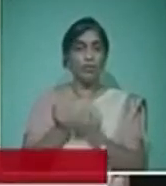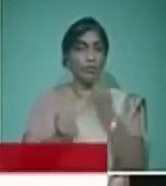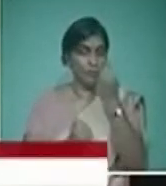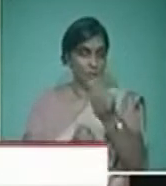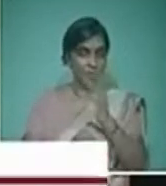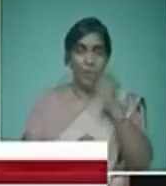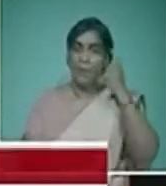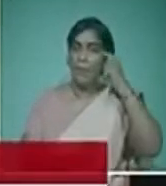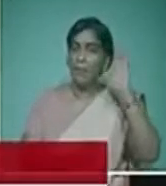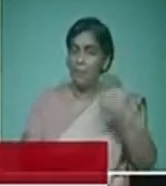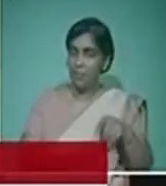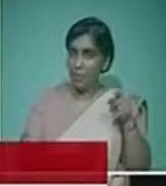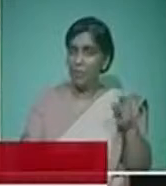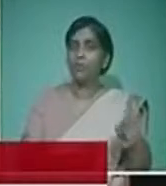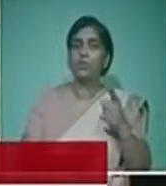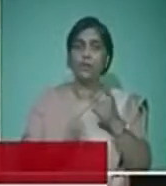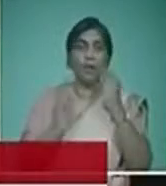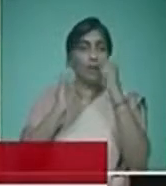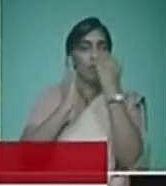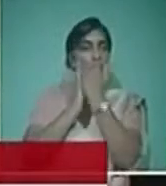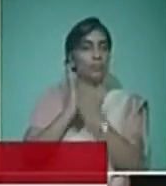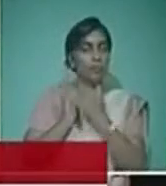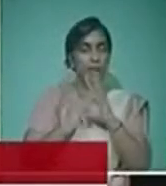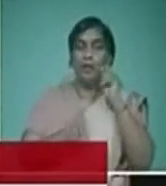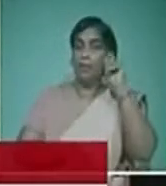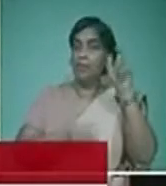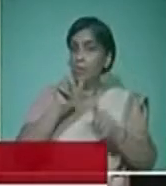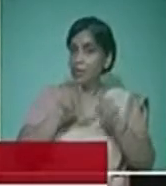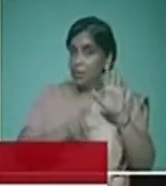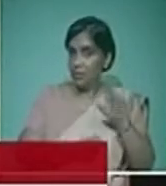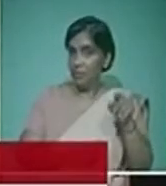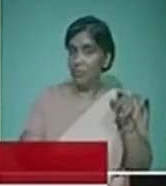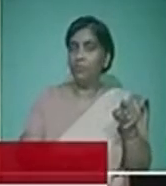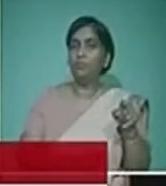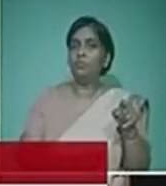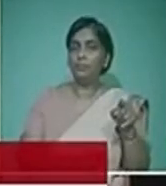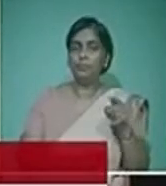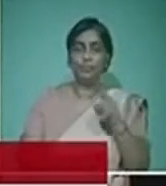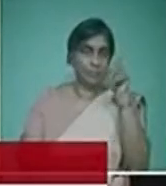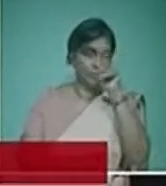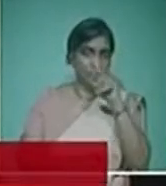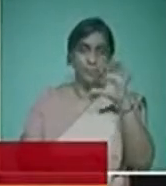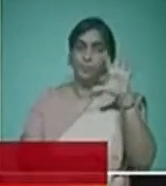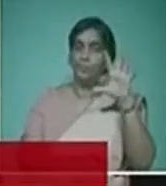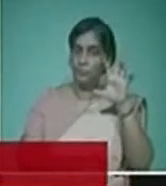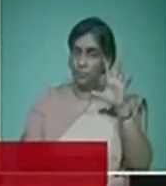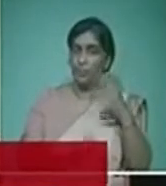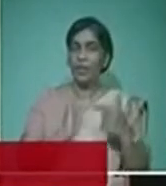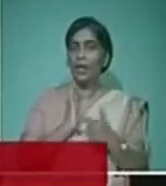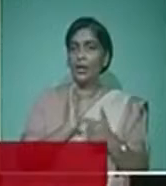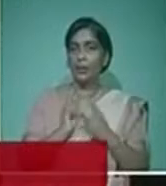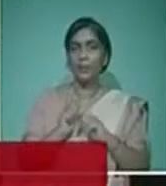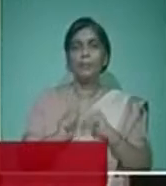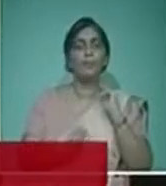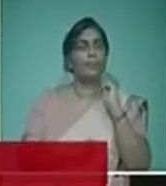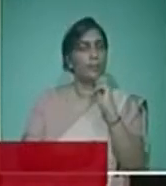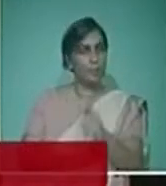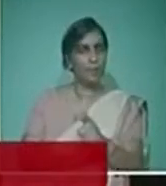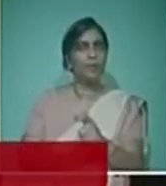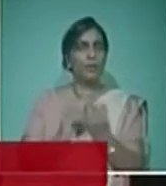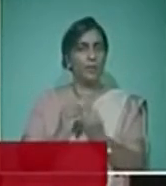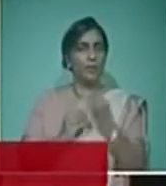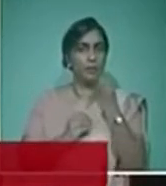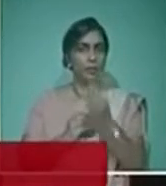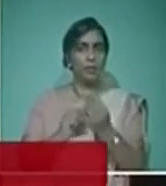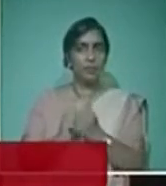ගැනීමේ අපේක්ෂාවෙන් පොරොත්තු ලේකම්වල සිටින පුද්ගලයන් සඳහා මාසයකට රුපියල් 5000ක තාවකාලික දීමනාවක් ලබා